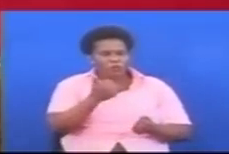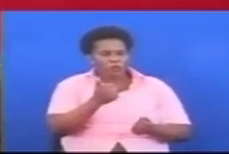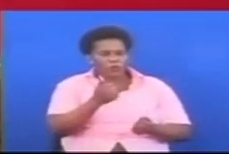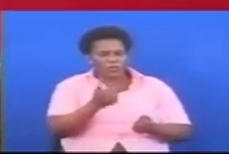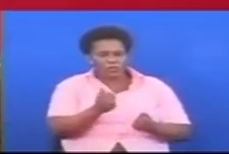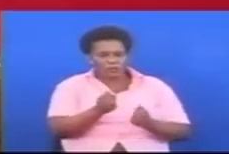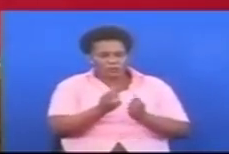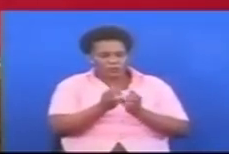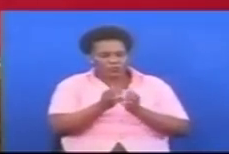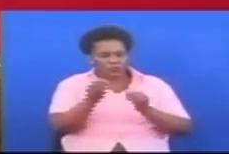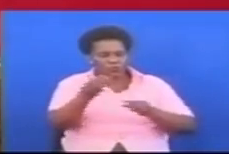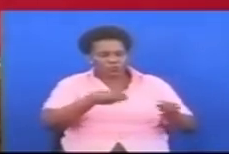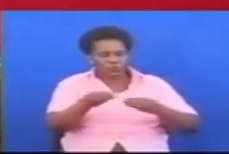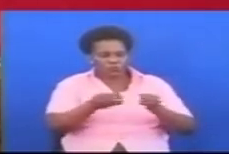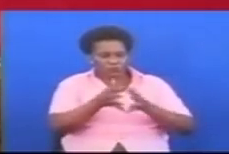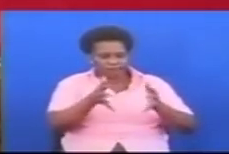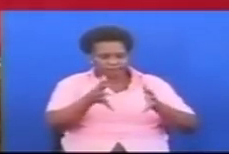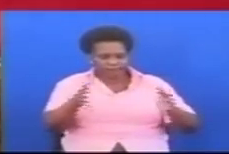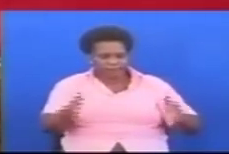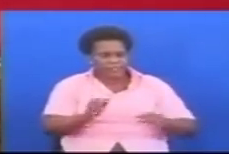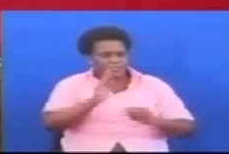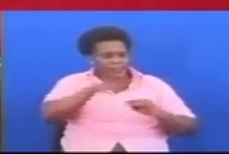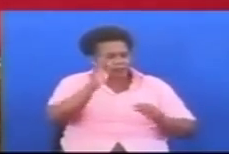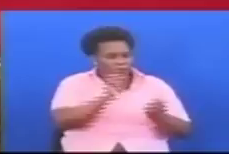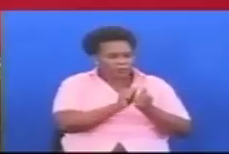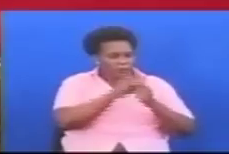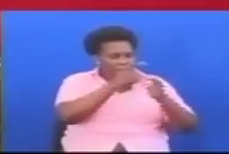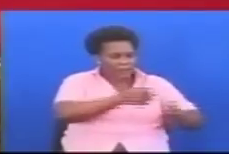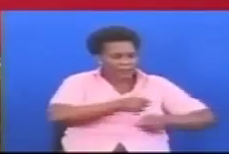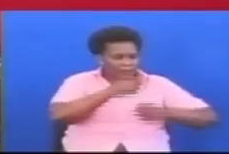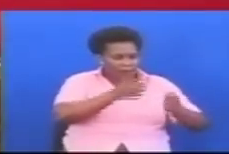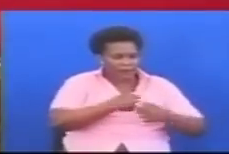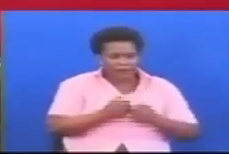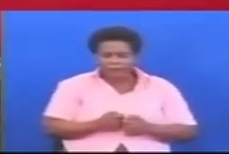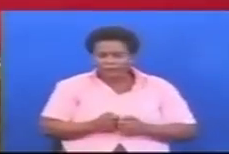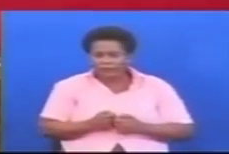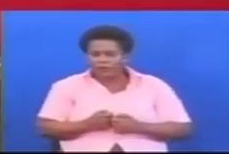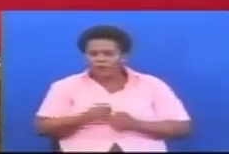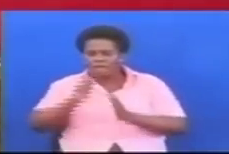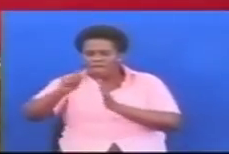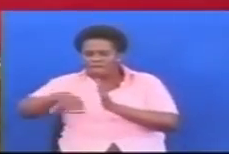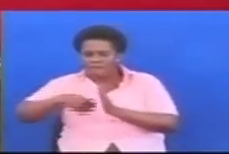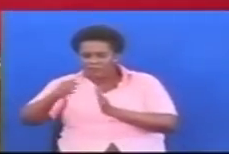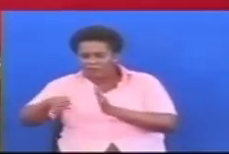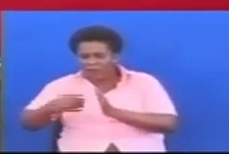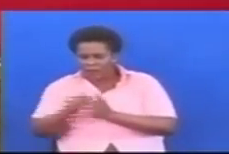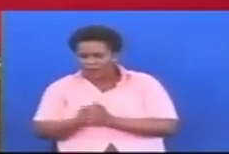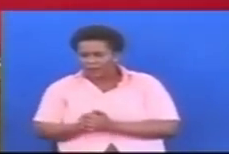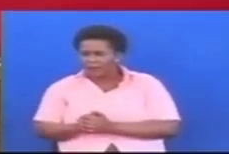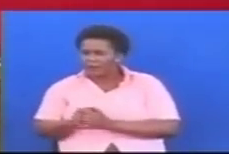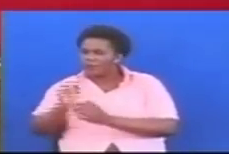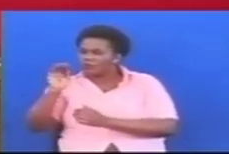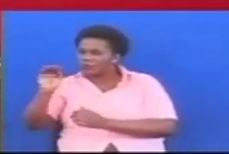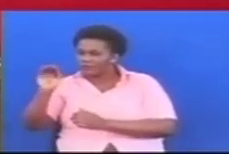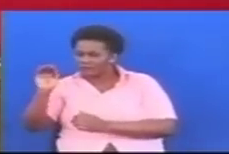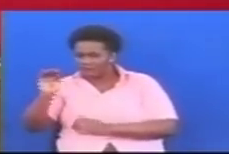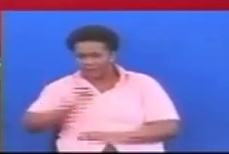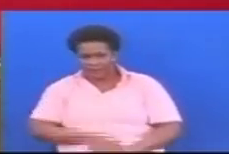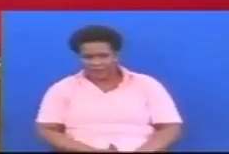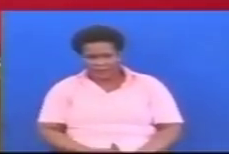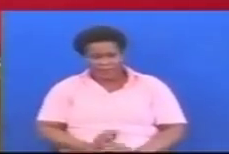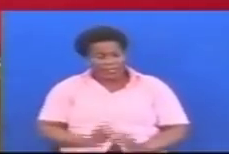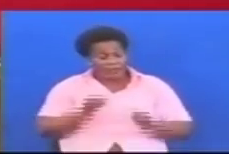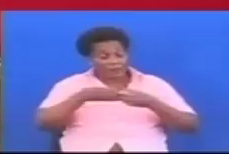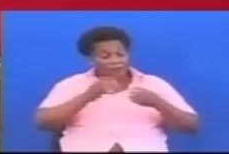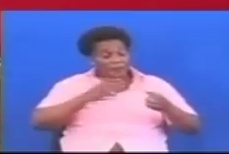umwagiliaji, ufugaji, viwanda, usalama, uchukuzi pamoja na kupunguza umaskini. Mheshimiwa Mwenyekiti, uchambuzi uliofanywa na kamati umebaini